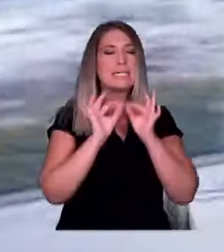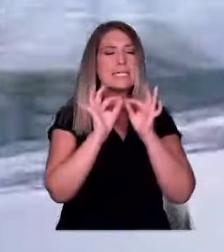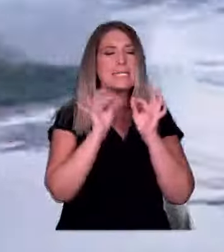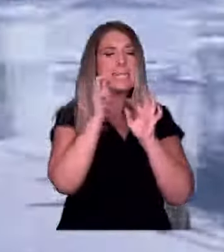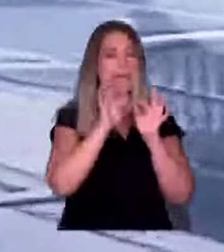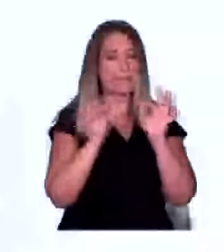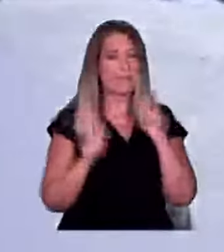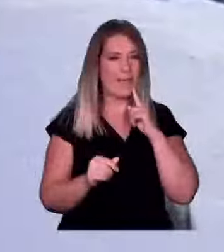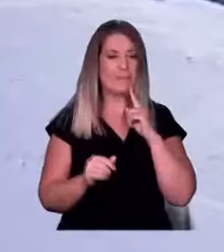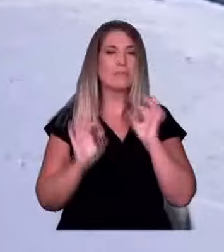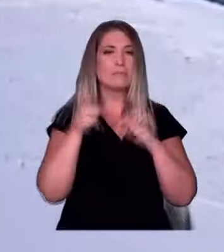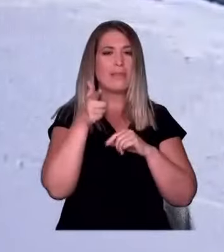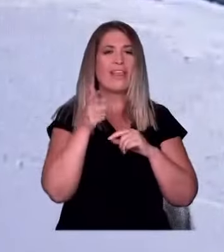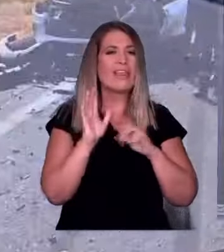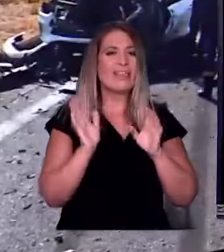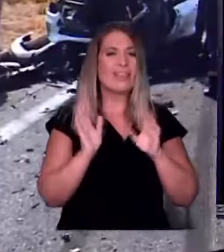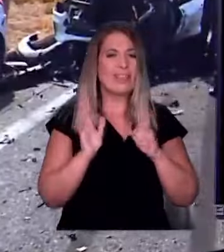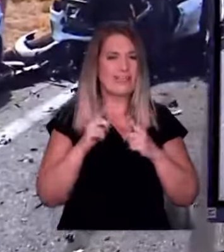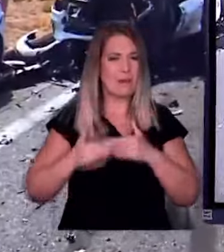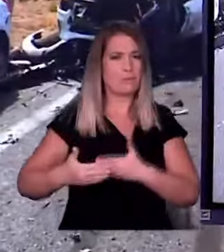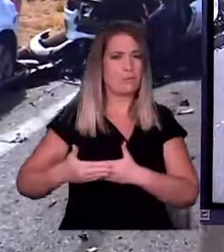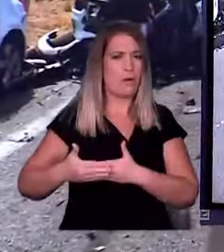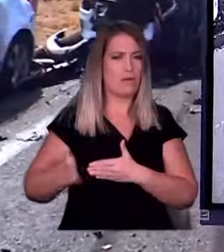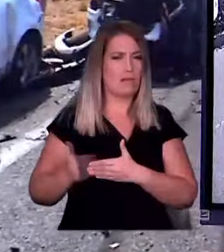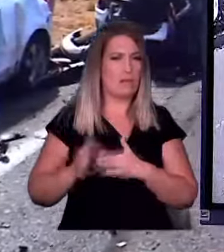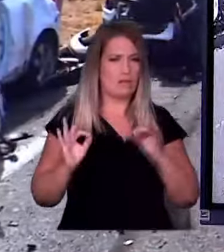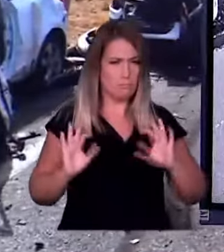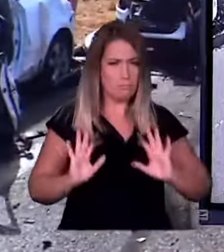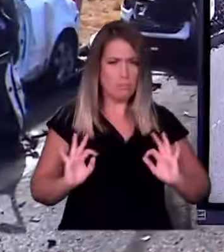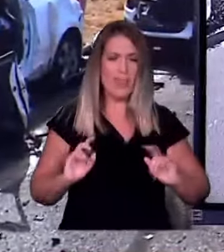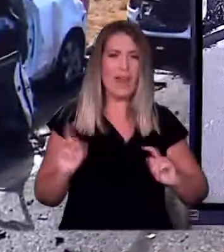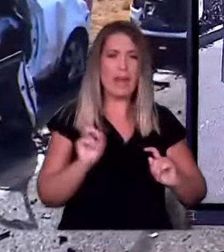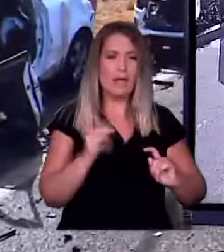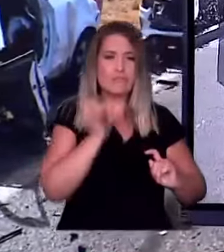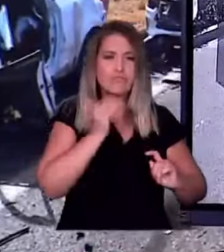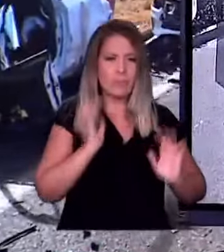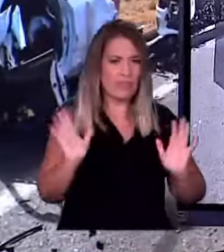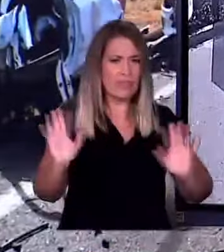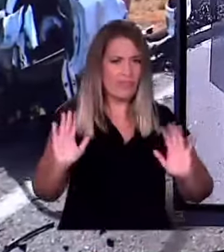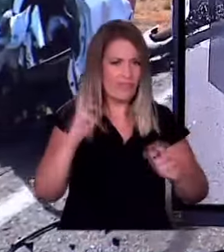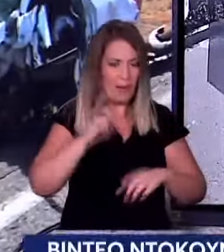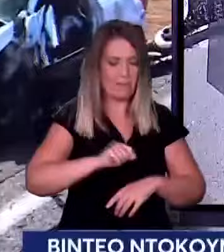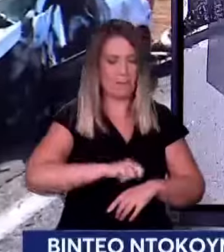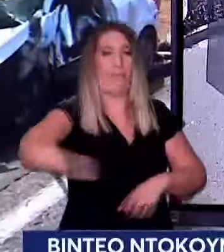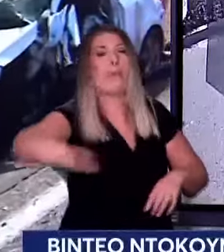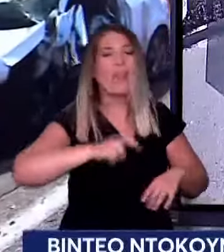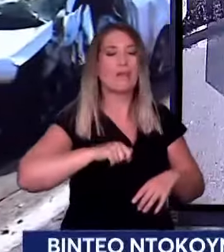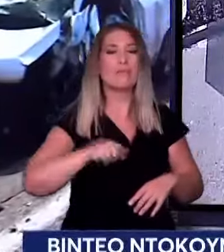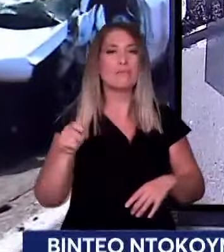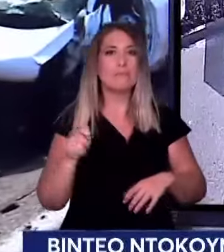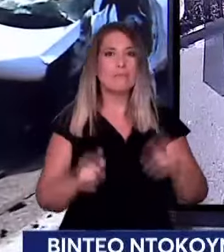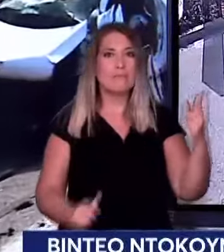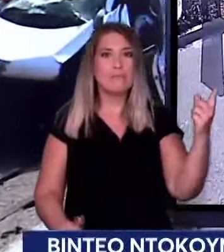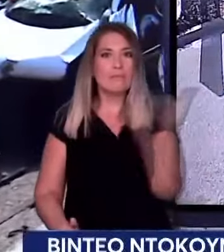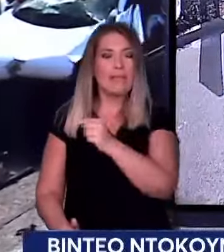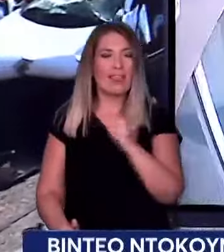σε κανονική ταχύτητα. Βλέπετε τις πόρτες του αυτοκινήτου που ανοίγουν και είναι σε κανονική ταχύτητα. Δηλαδή αυτή η βολίδα που βλέπετε να περνάει δεν είναι γιατί το έχουμε